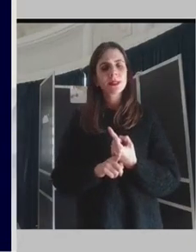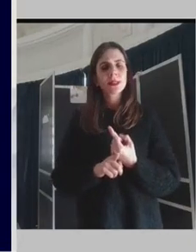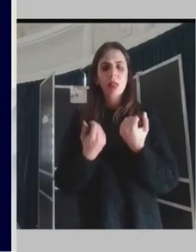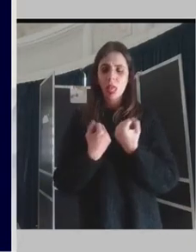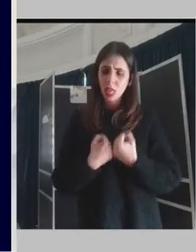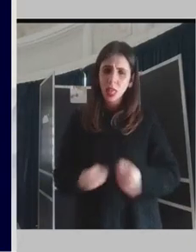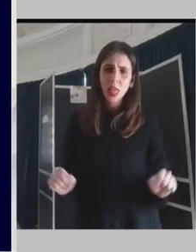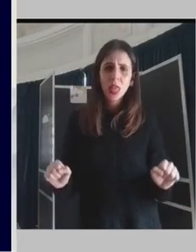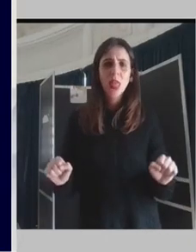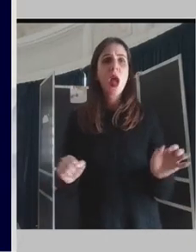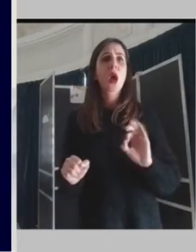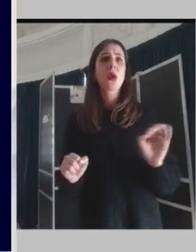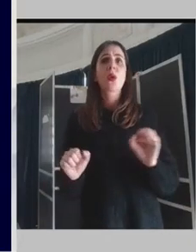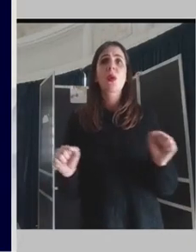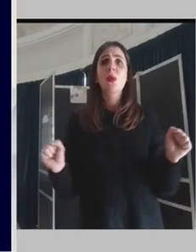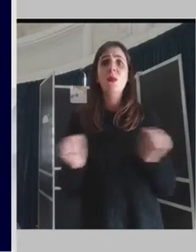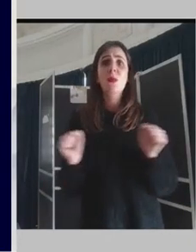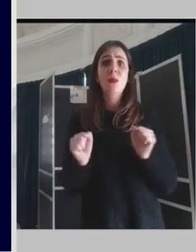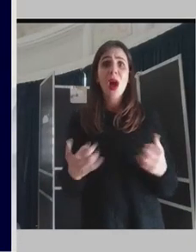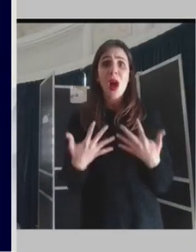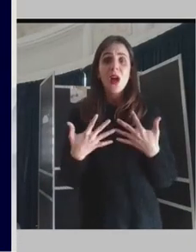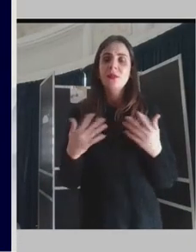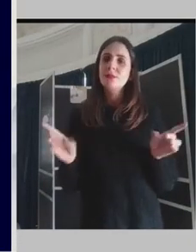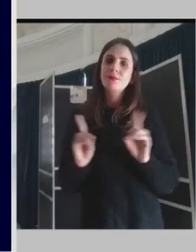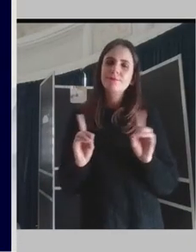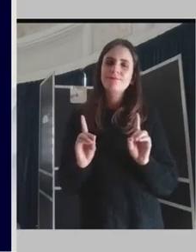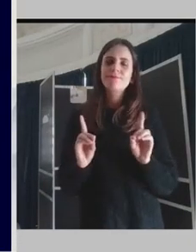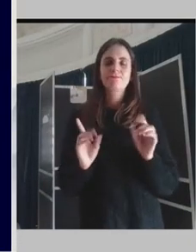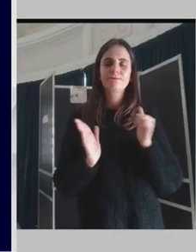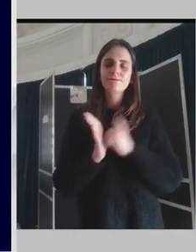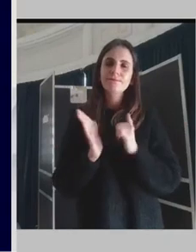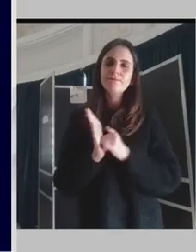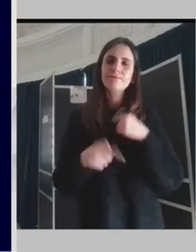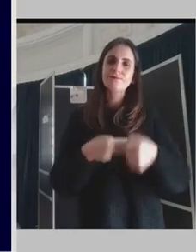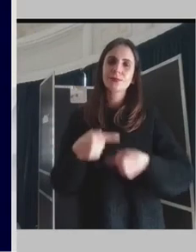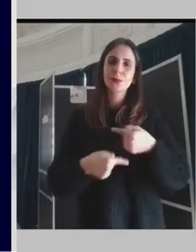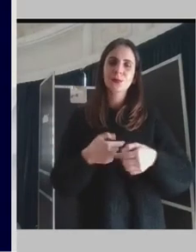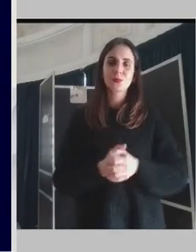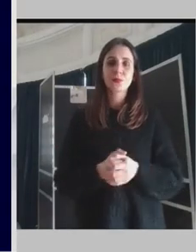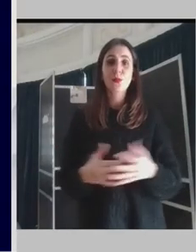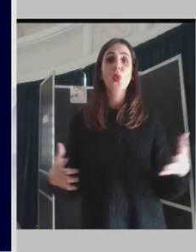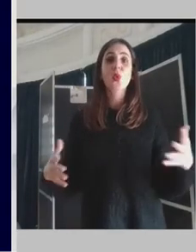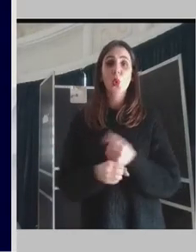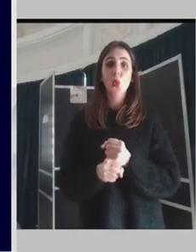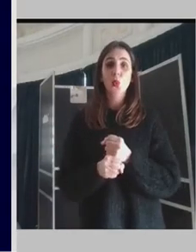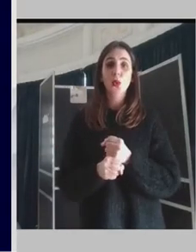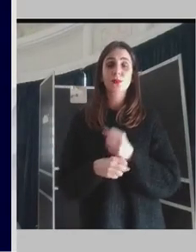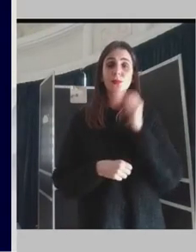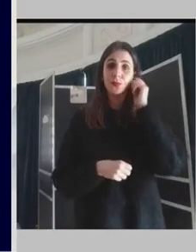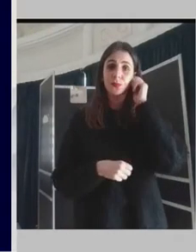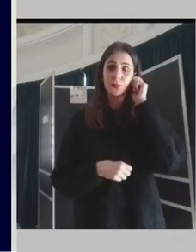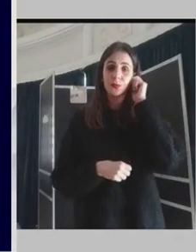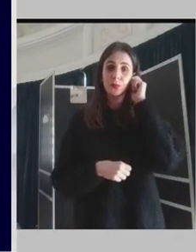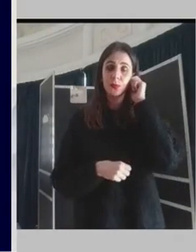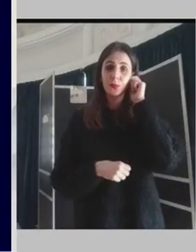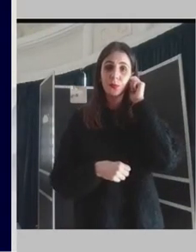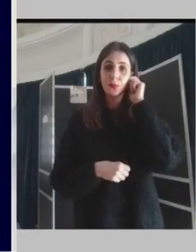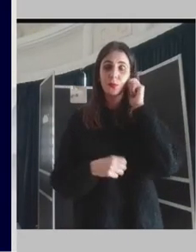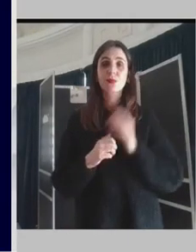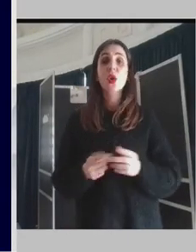non lasciarsi prendere dallo scoraggiamento. In conclusione, è nostro dovere, è